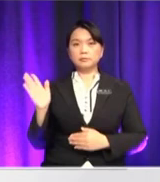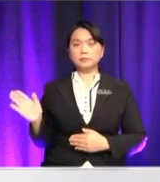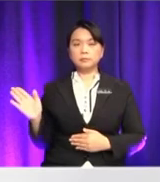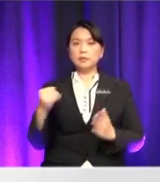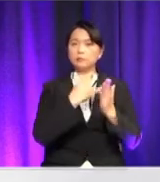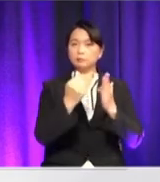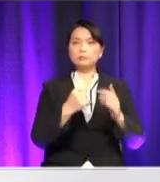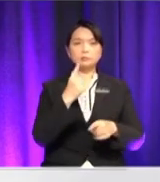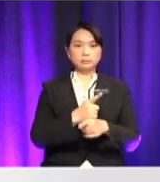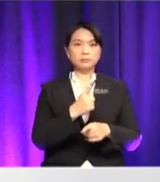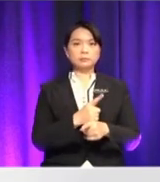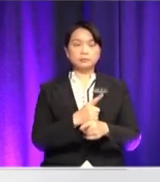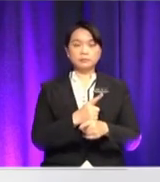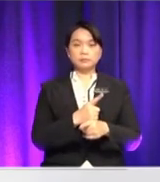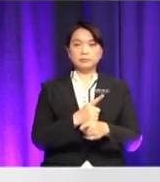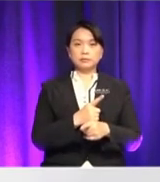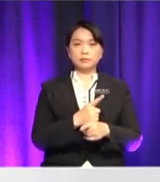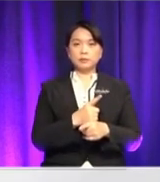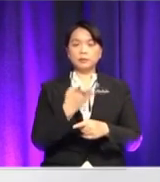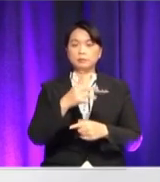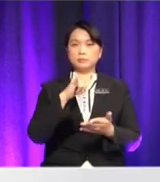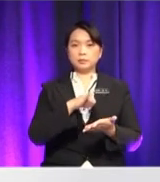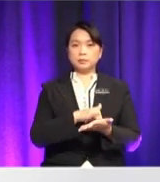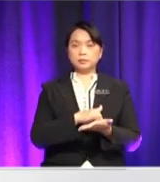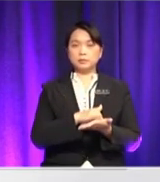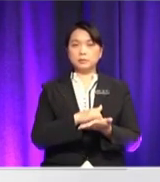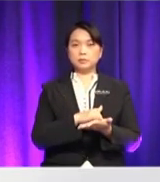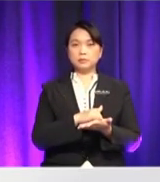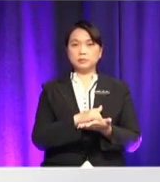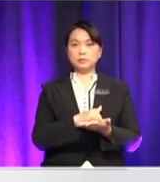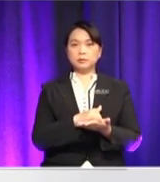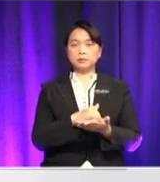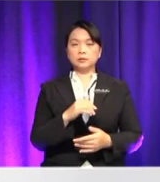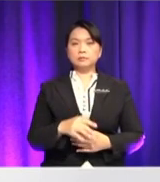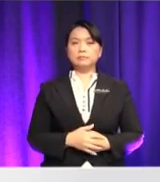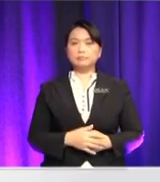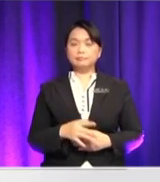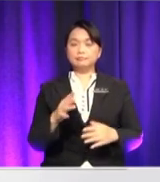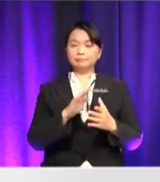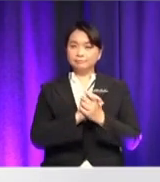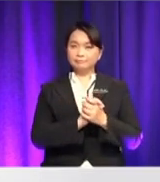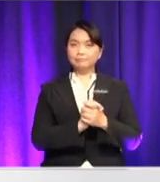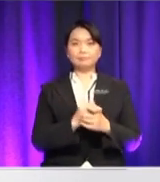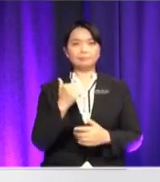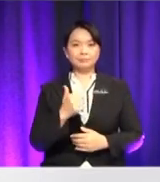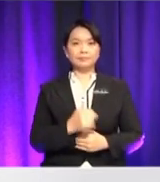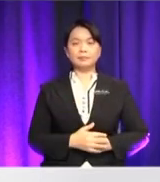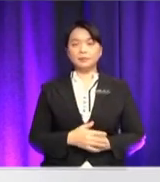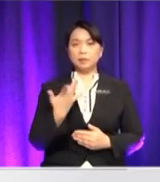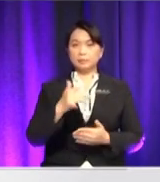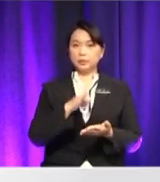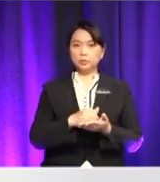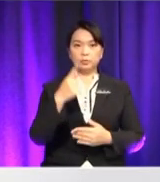dilukis betul ya betul tuh titik Tengok ya jawaban diem Memang betul tadi ya betul oke untuk pandangan